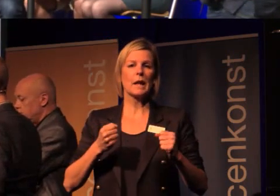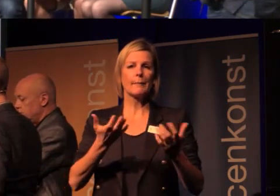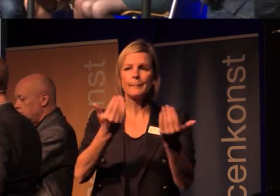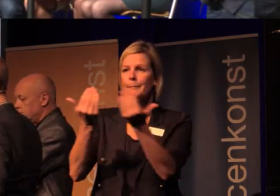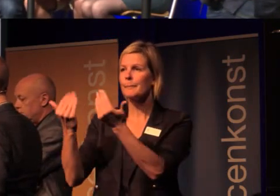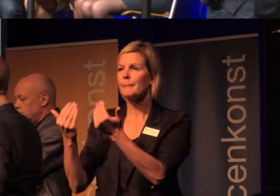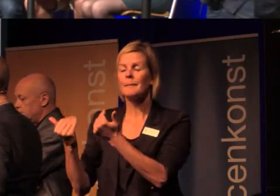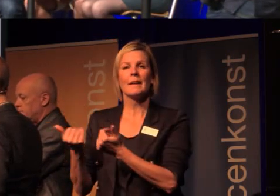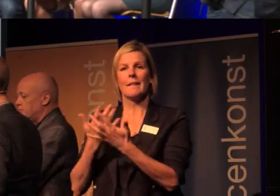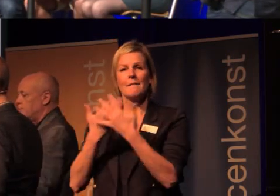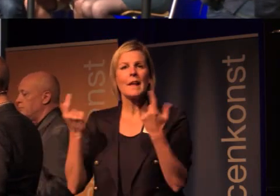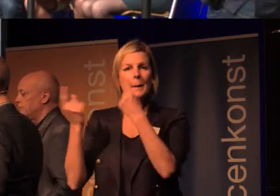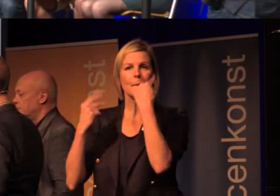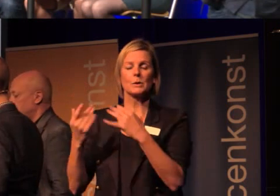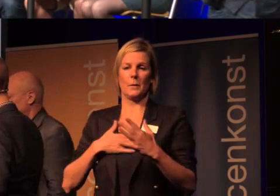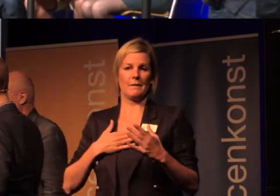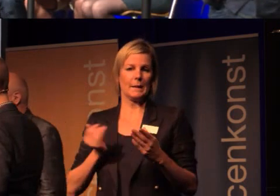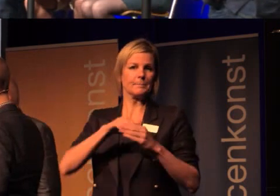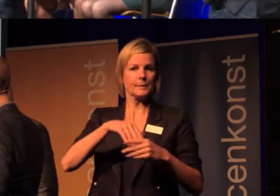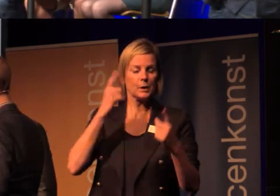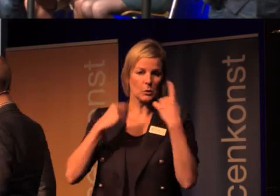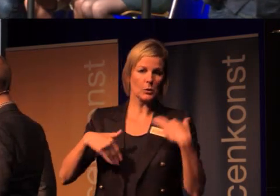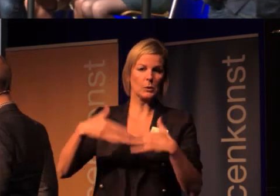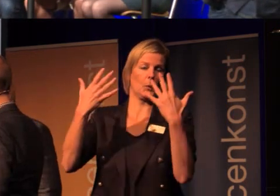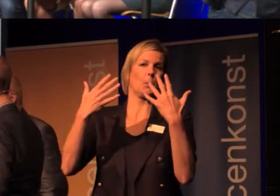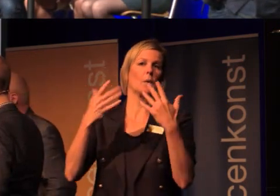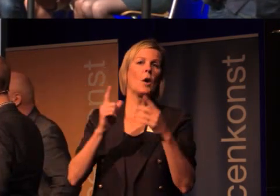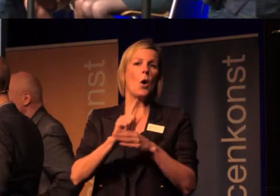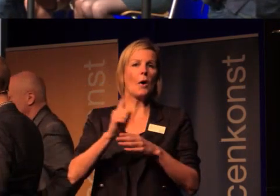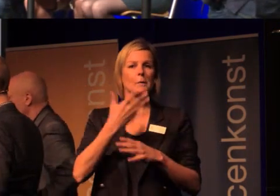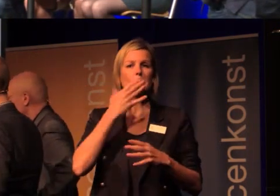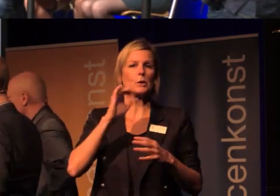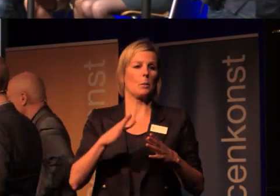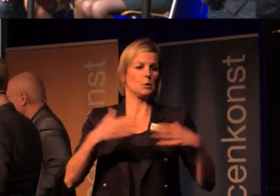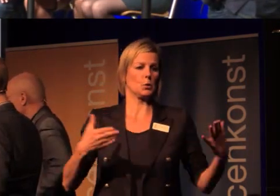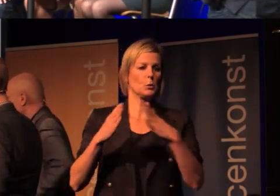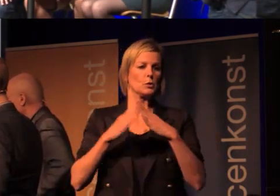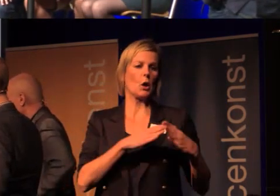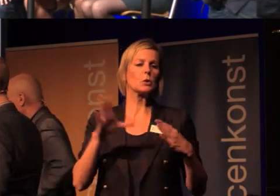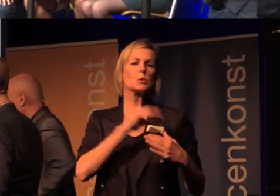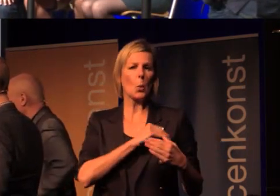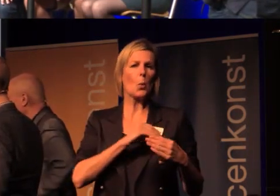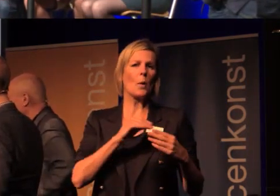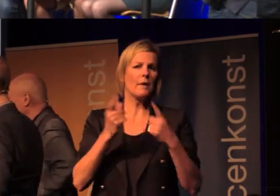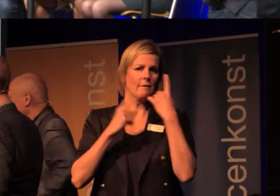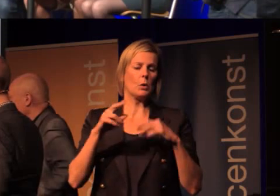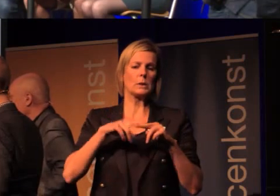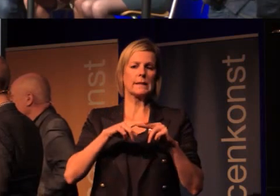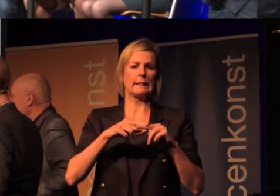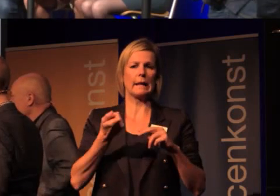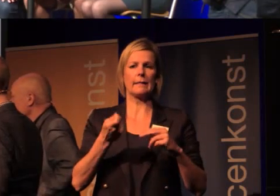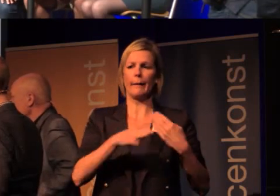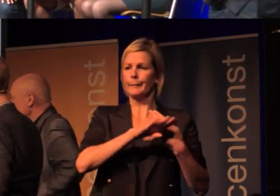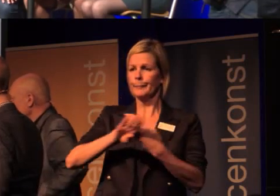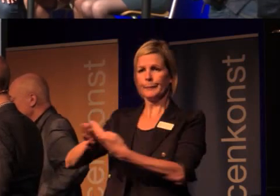kulturen. Ofta när man pratar så blir det, kanske på grund av storstadsfixeringen, en ganska elitistisk debatt där många människor känner sig utestängda. Där många känner